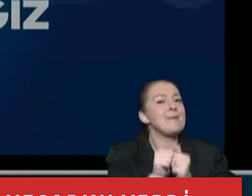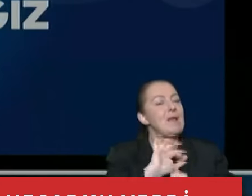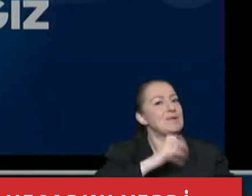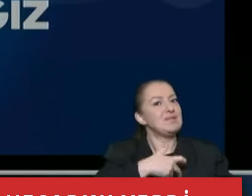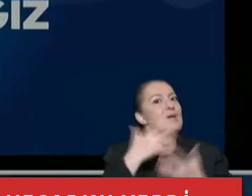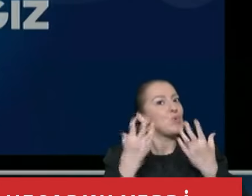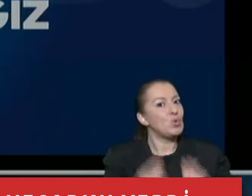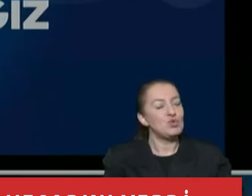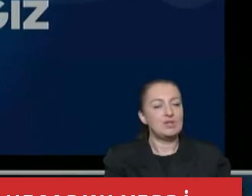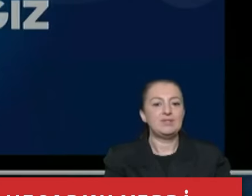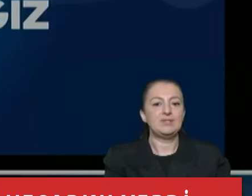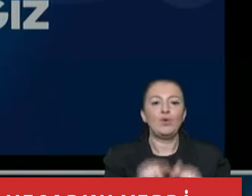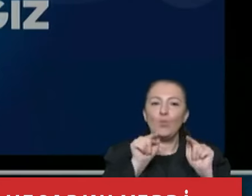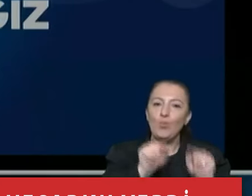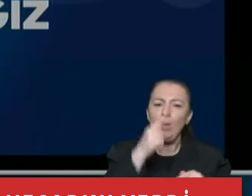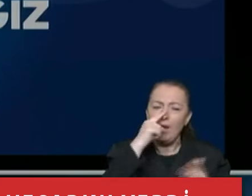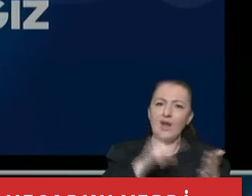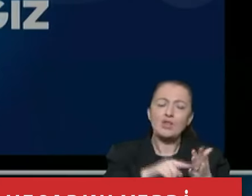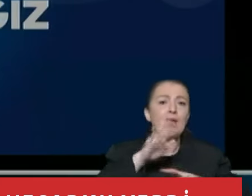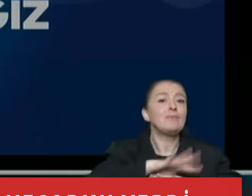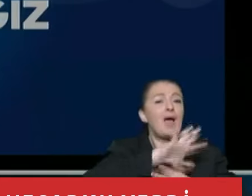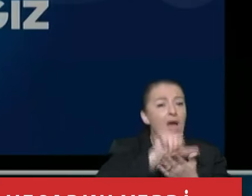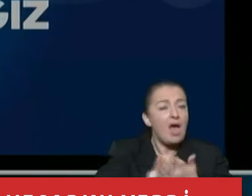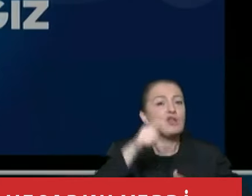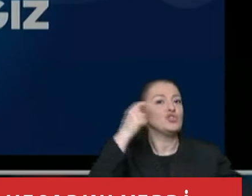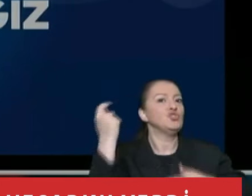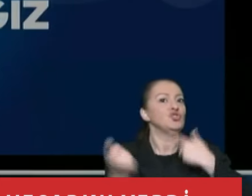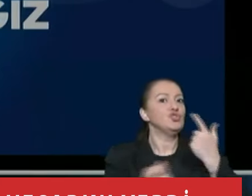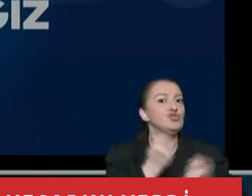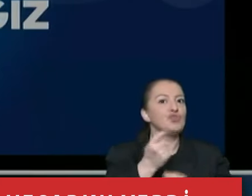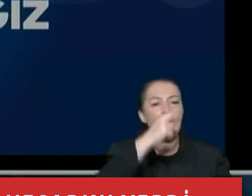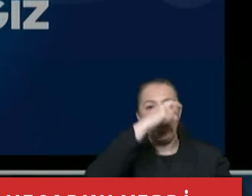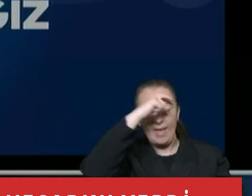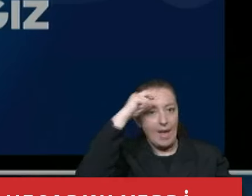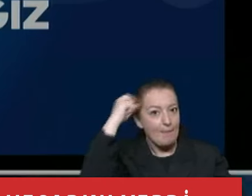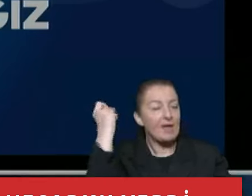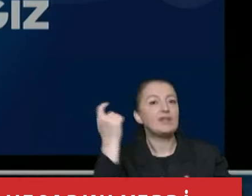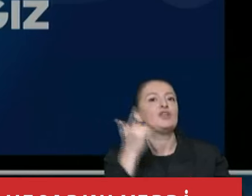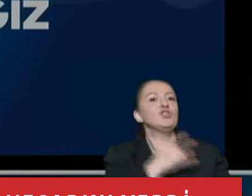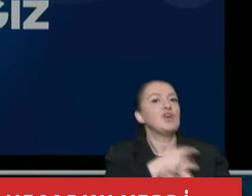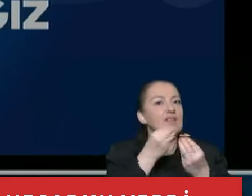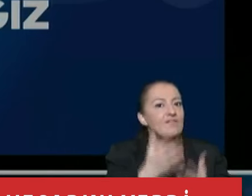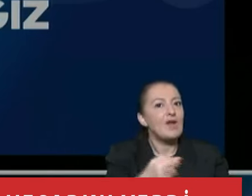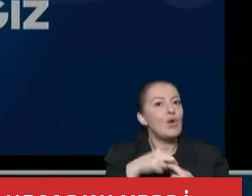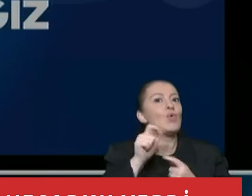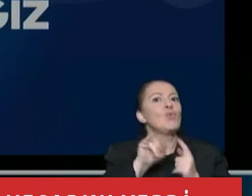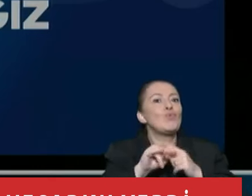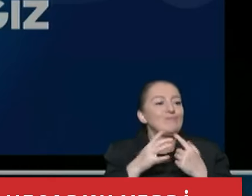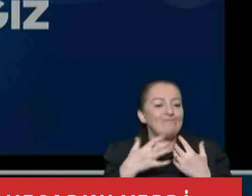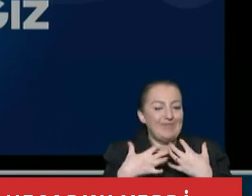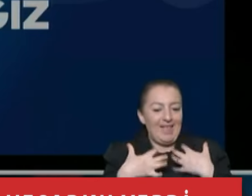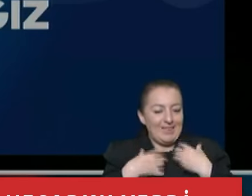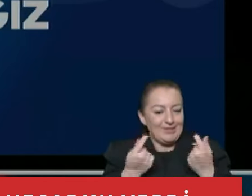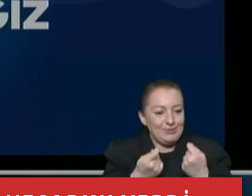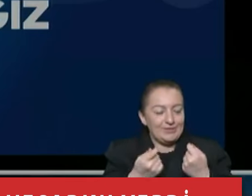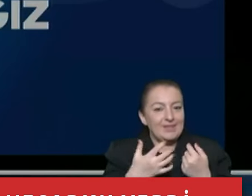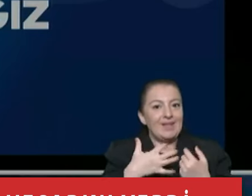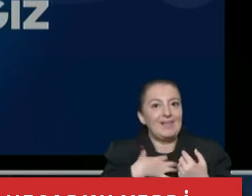çıkacağız Bu inançla Yaptığımız her işe emekleriyle can veren ruh katan İstanbul